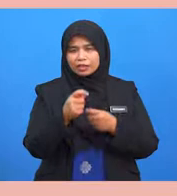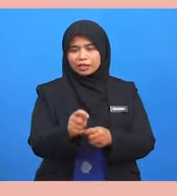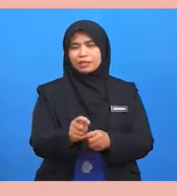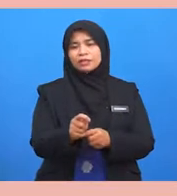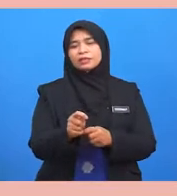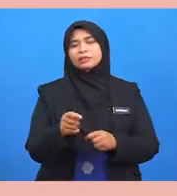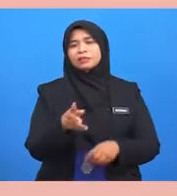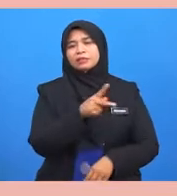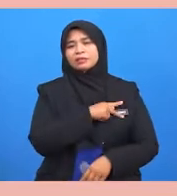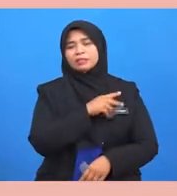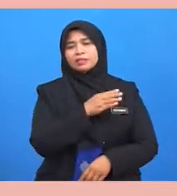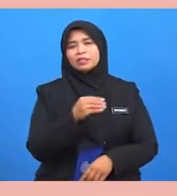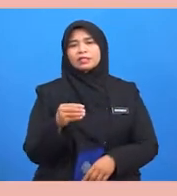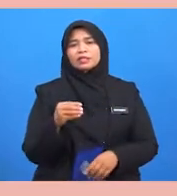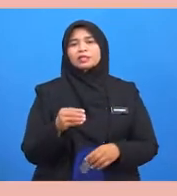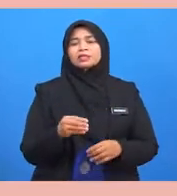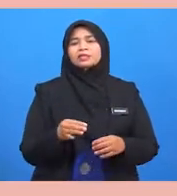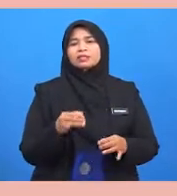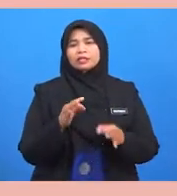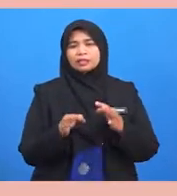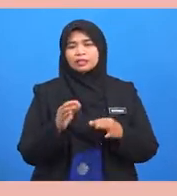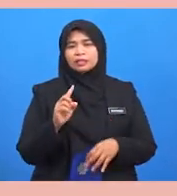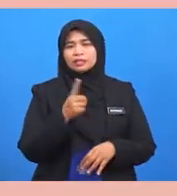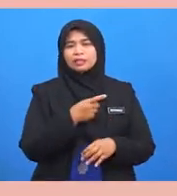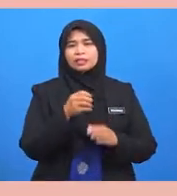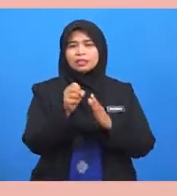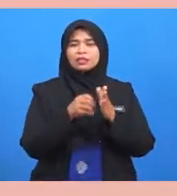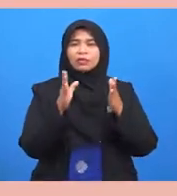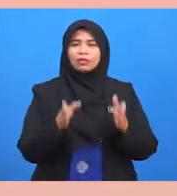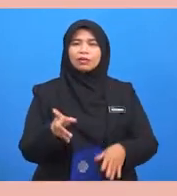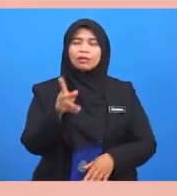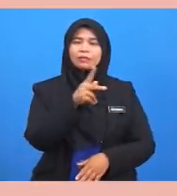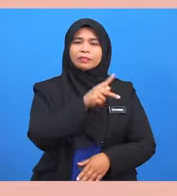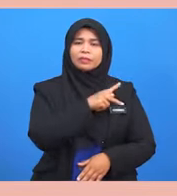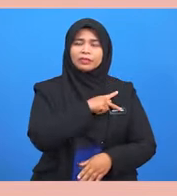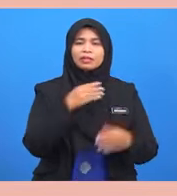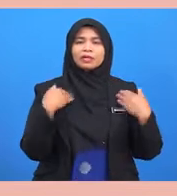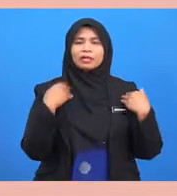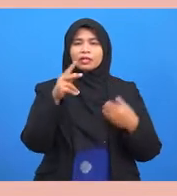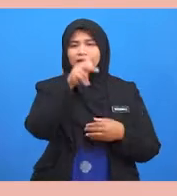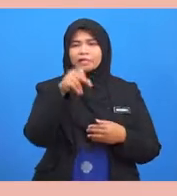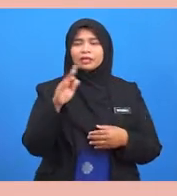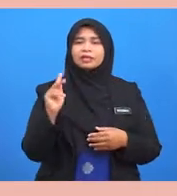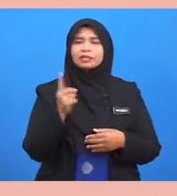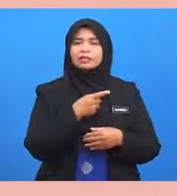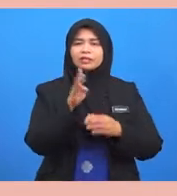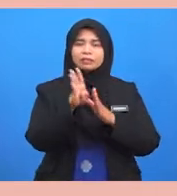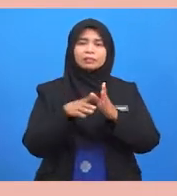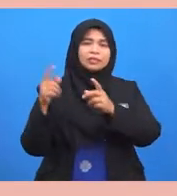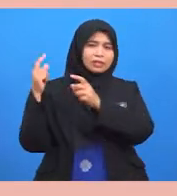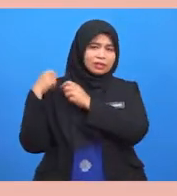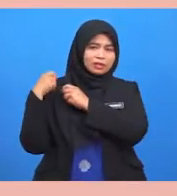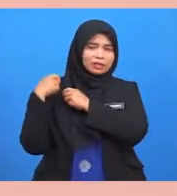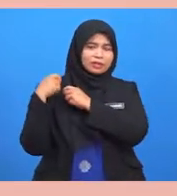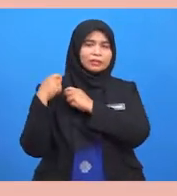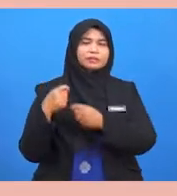pemimpin dan sekiranya kita seorang pemimpin, adakah kita bertanggungjawab